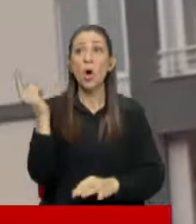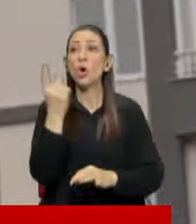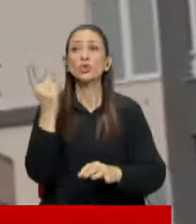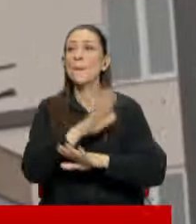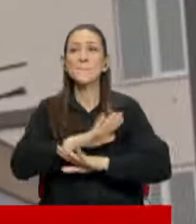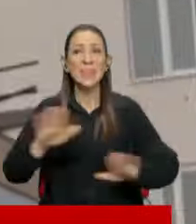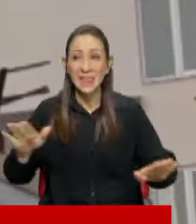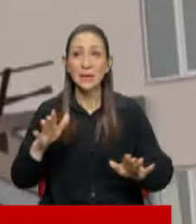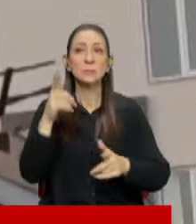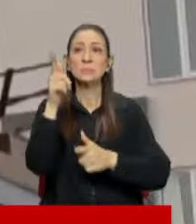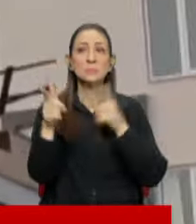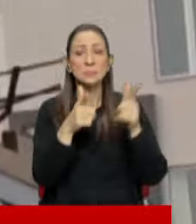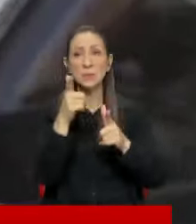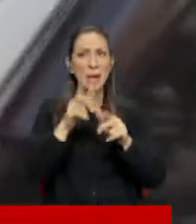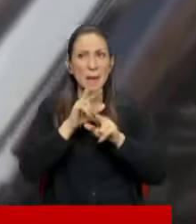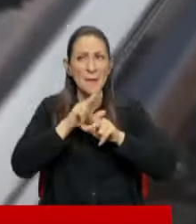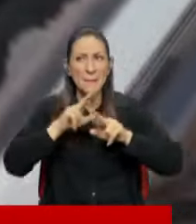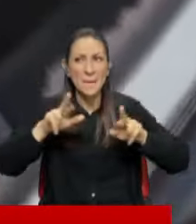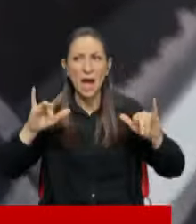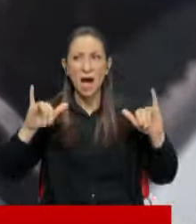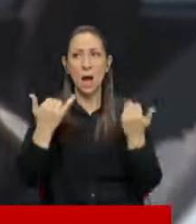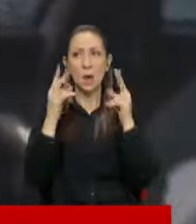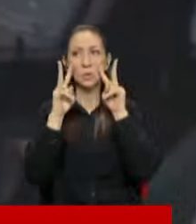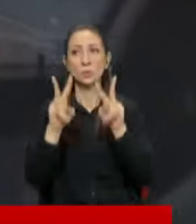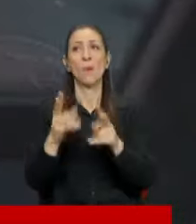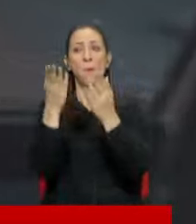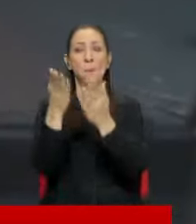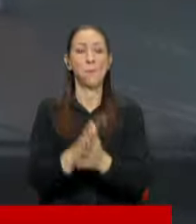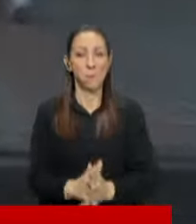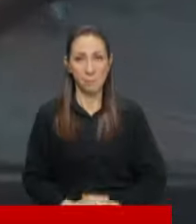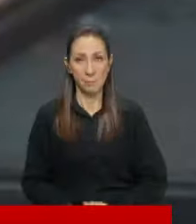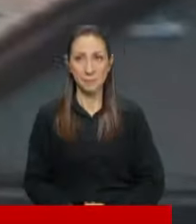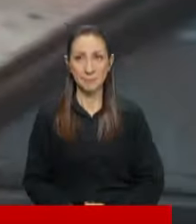ardından çekilen görüntüler hasarın boyutlarını gözler önüne serdi.